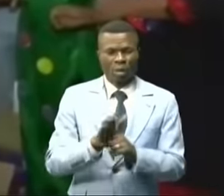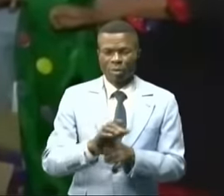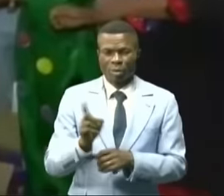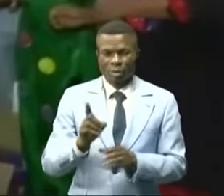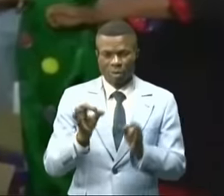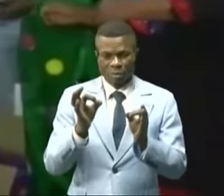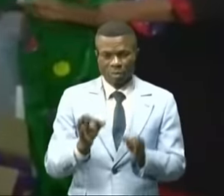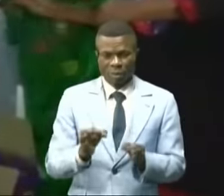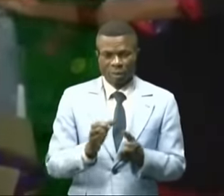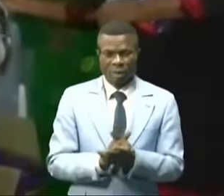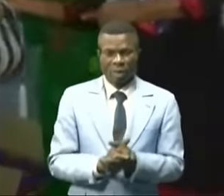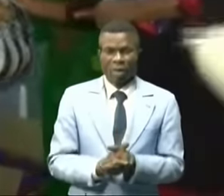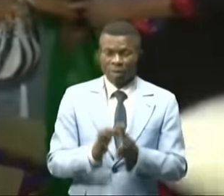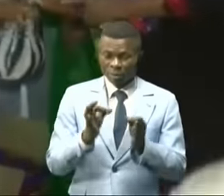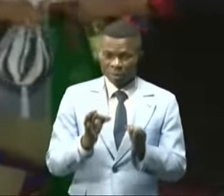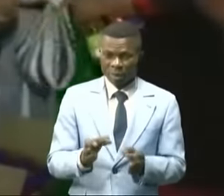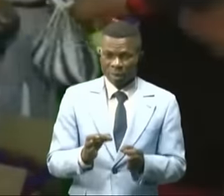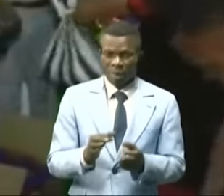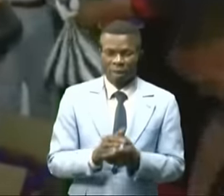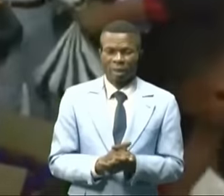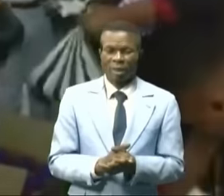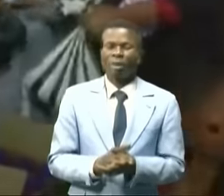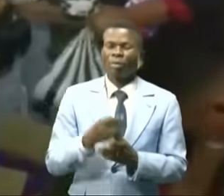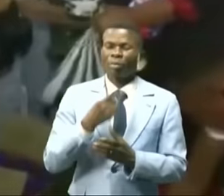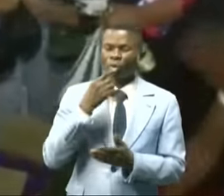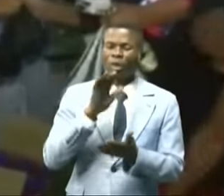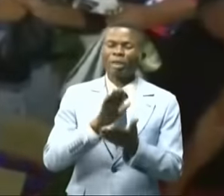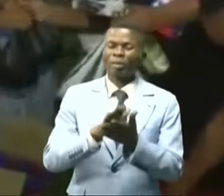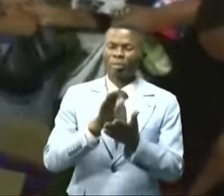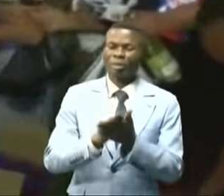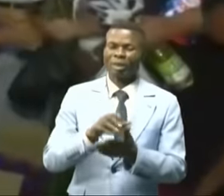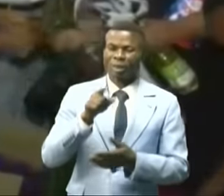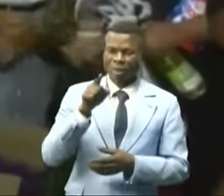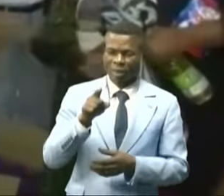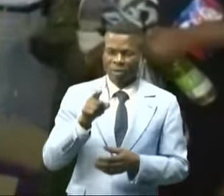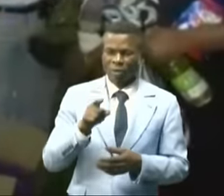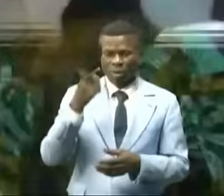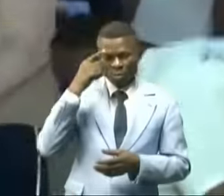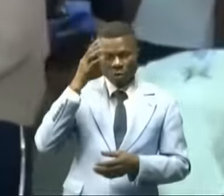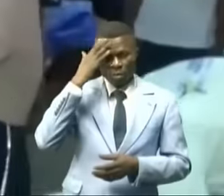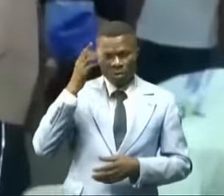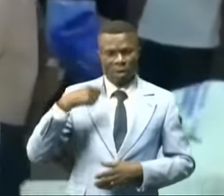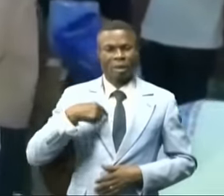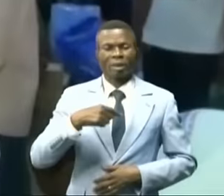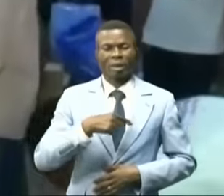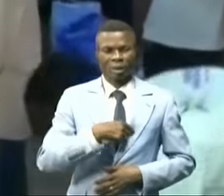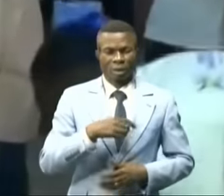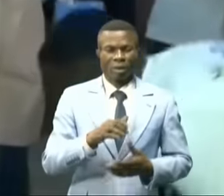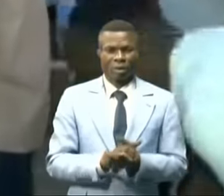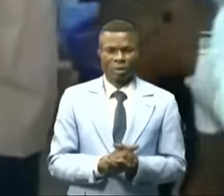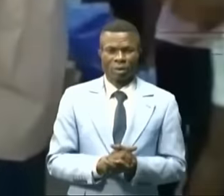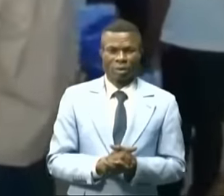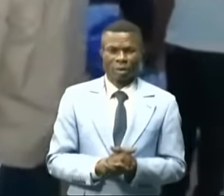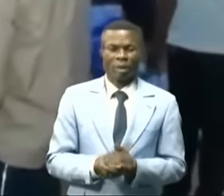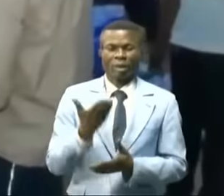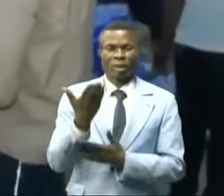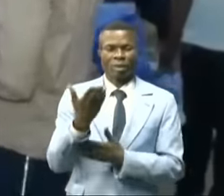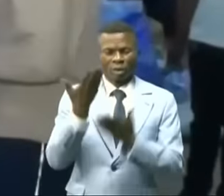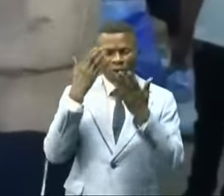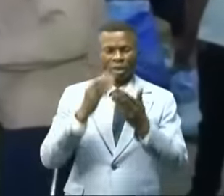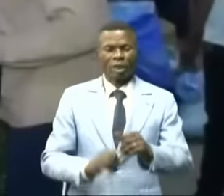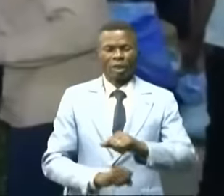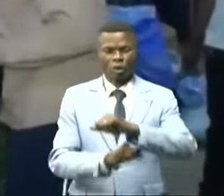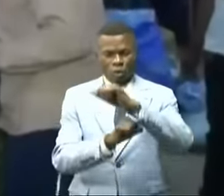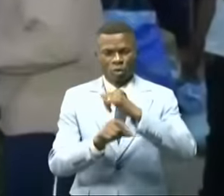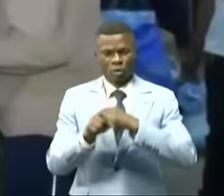Je n'ai rien à te donner. Nous prions que Dieu t'aide pour vivre encore longtemps. Que Dieu te bénisse